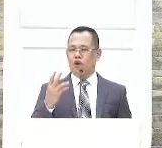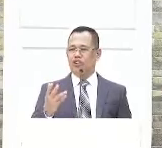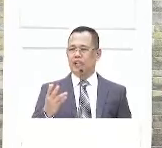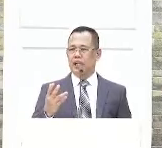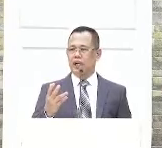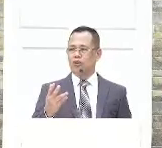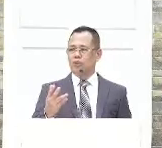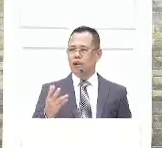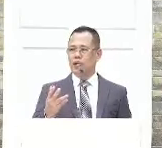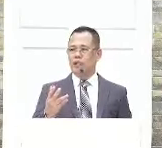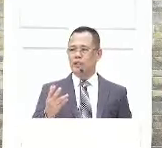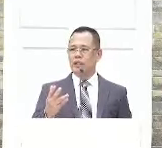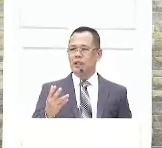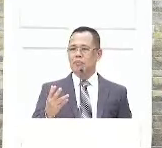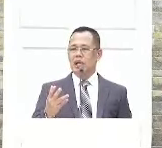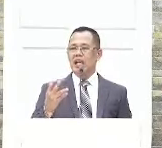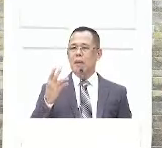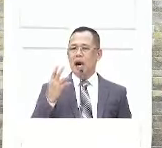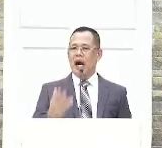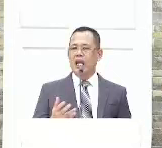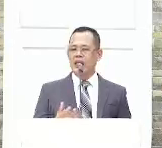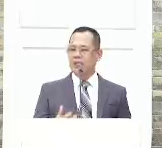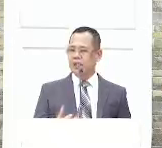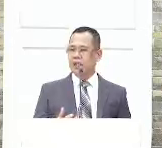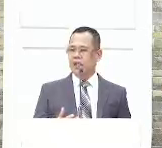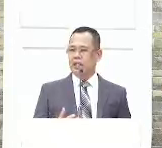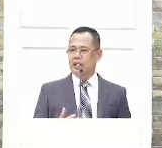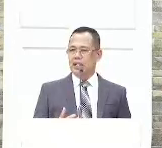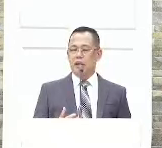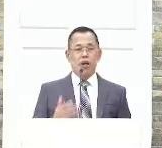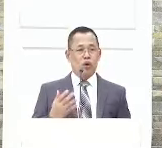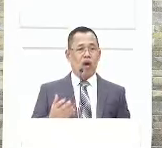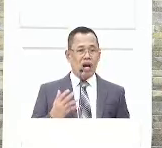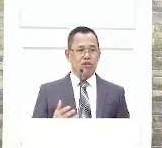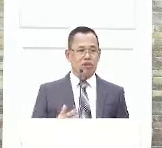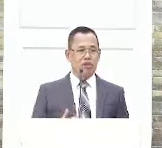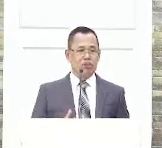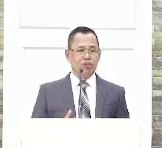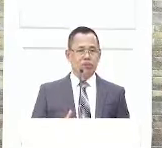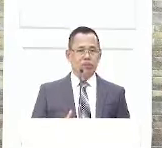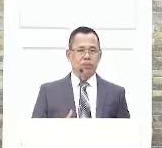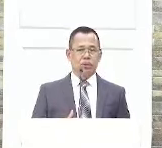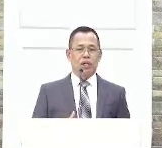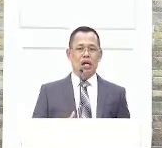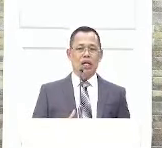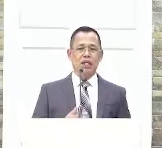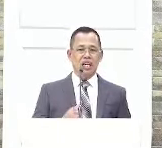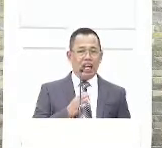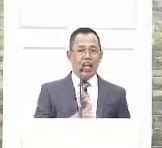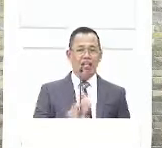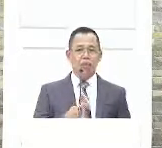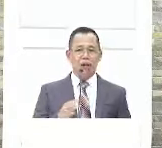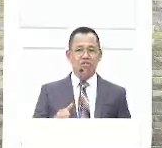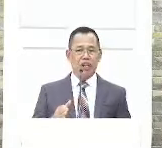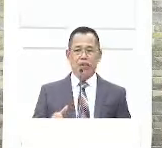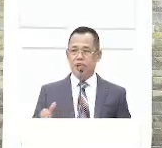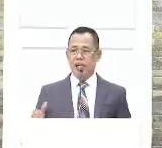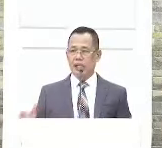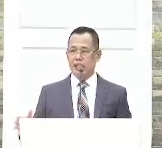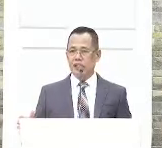na-hold siya alam nio kung bakit may kapangalan siya na merong kaso so kinak kaang i-clear niya pa